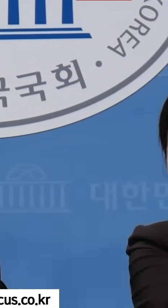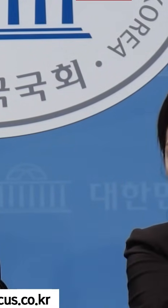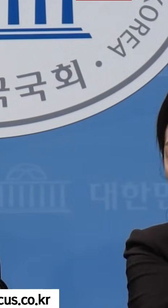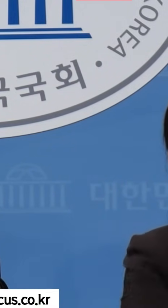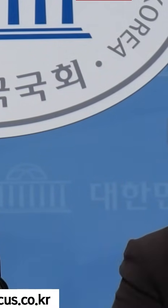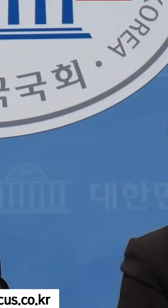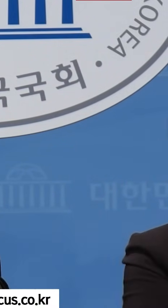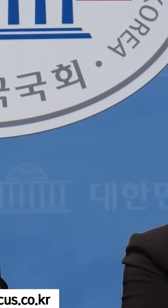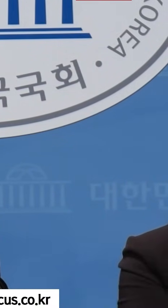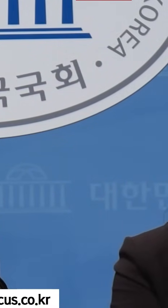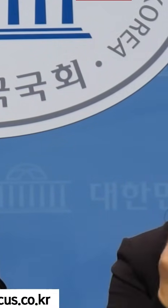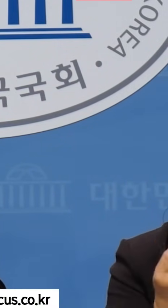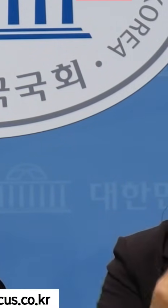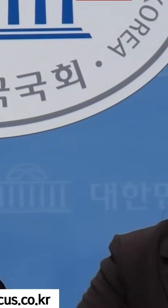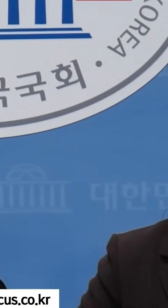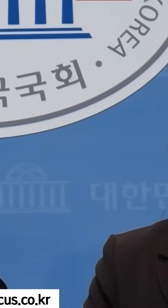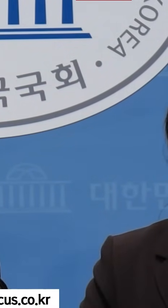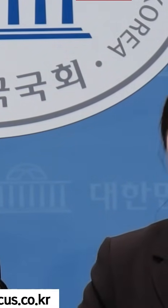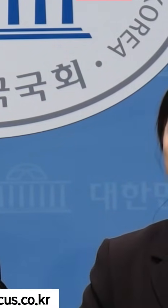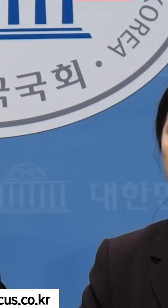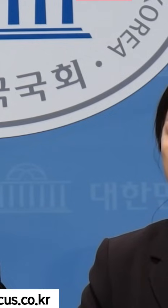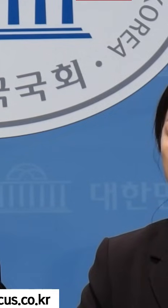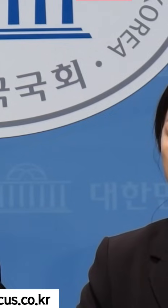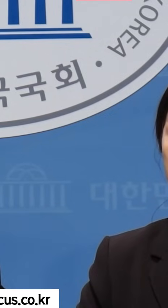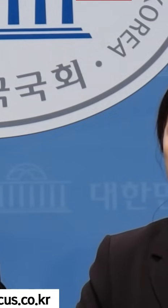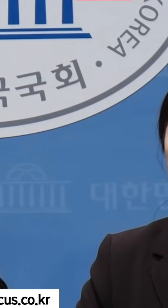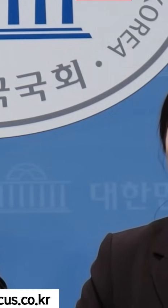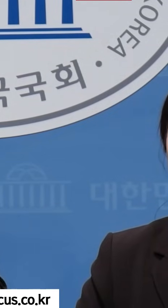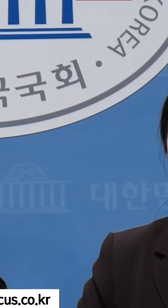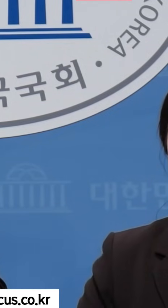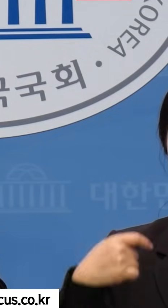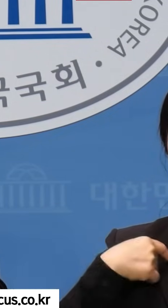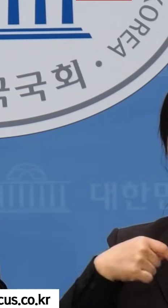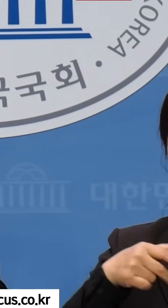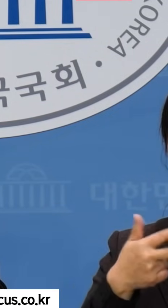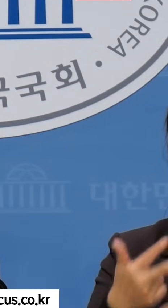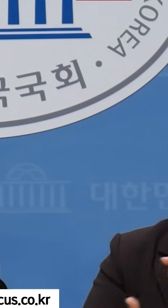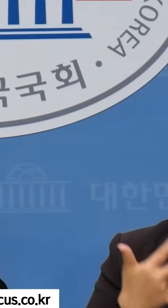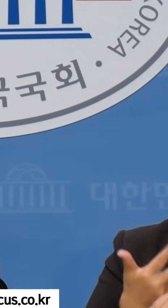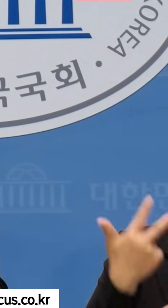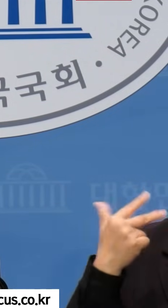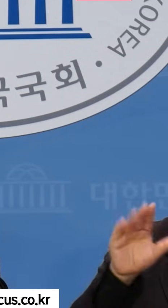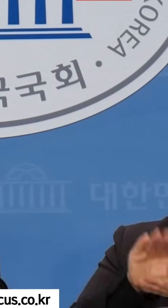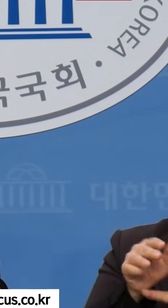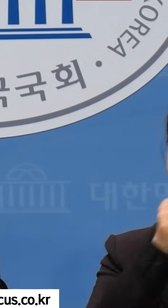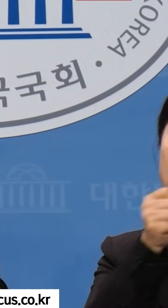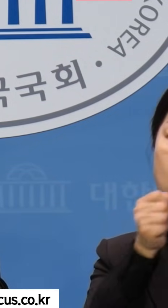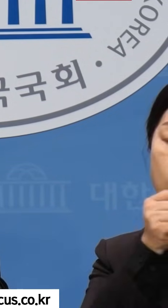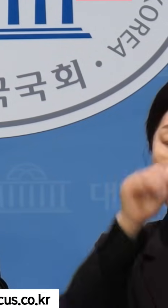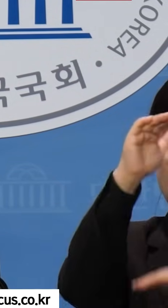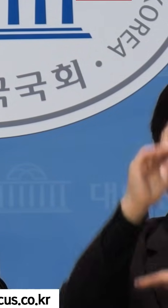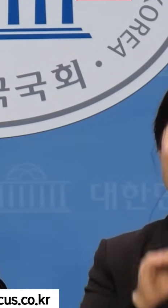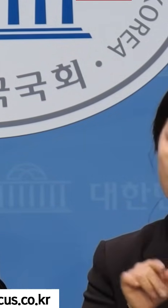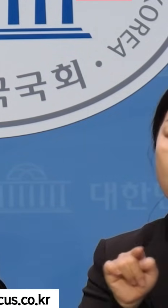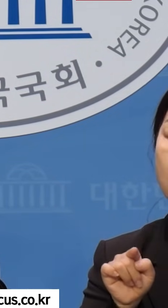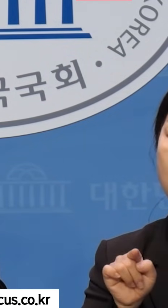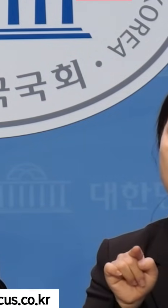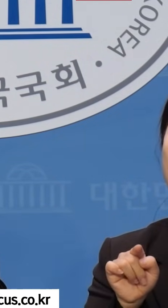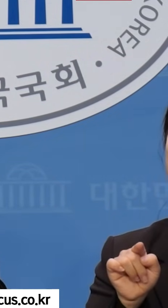사건으로 기록될 것입니다. 저의 7년 전 방송 인터뷰에 대해서